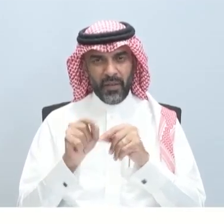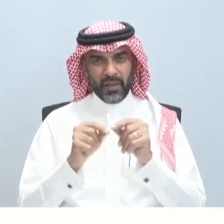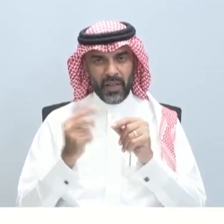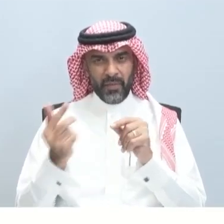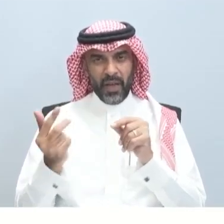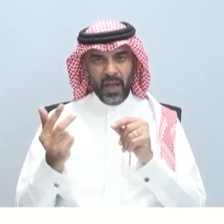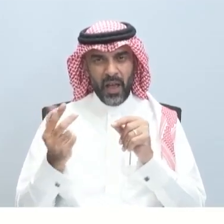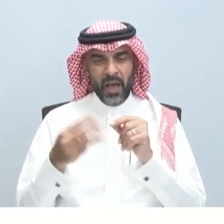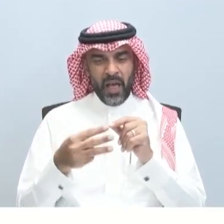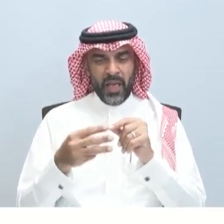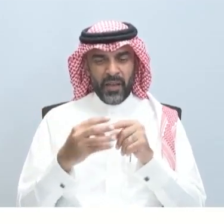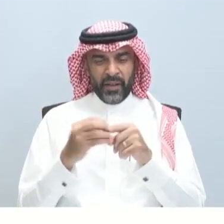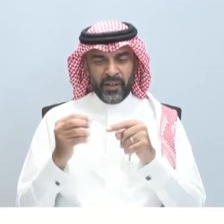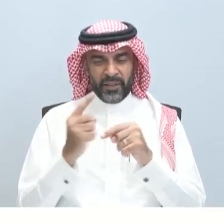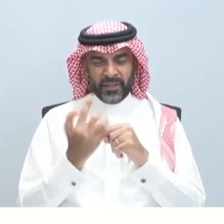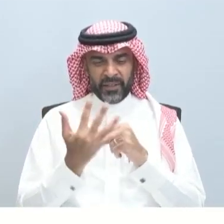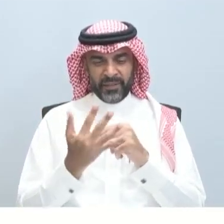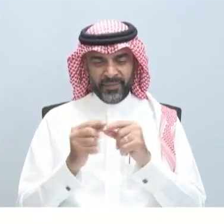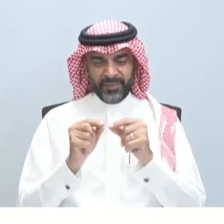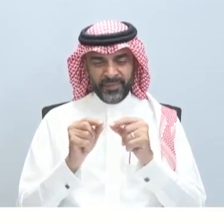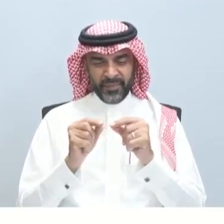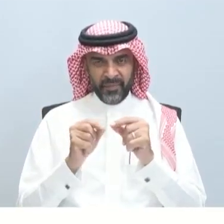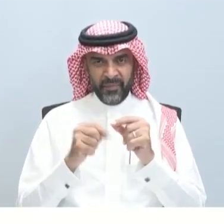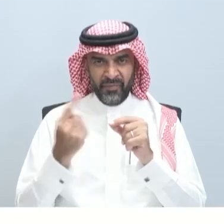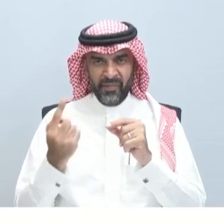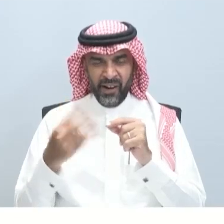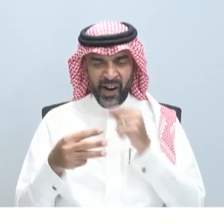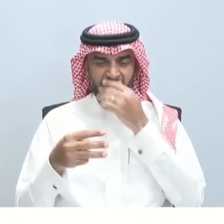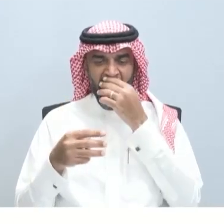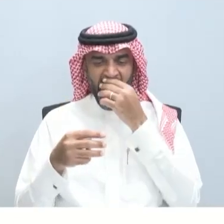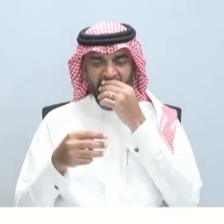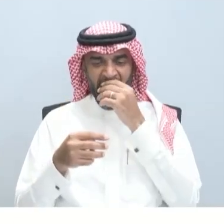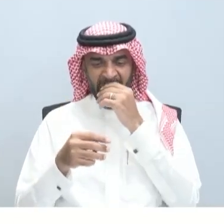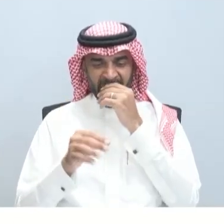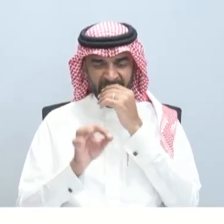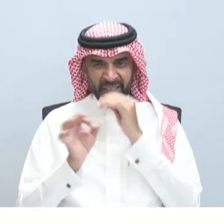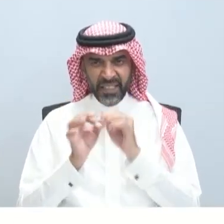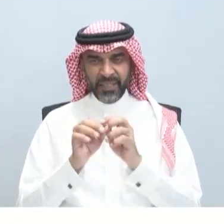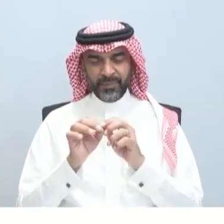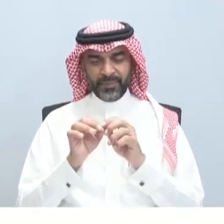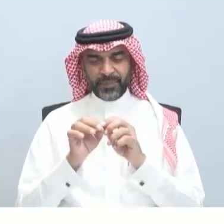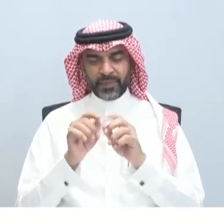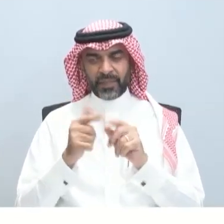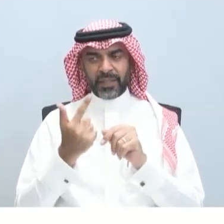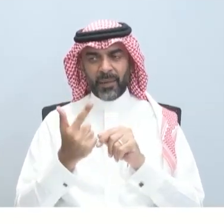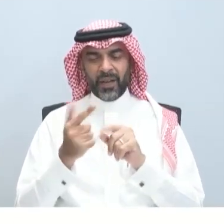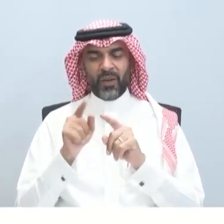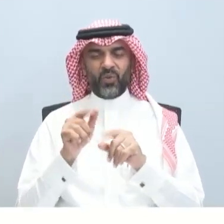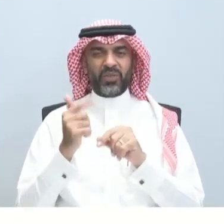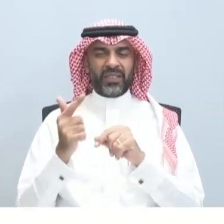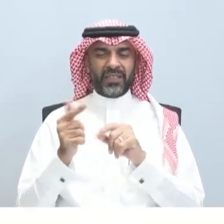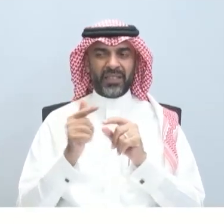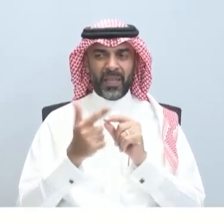وثلاثون مطروحا منها خمسه وواحد وثلاثون اقرب ابنائي بناتي سبعه وثمانيه وثلاثون الى